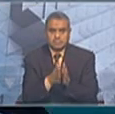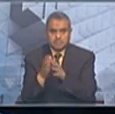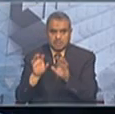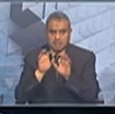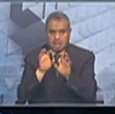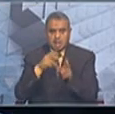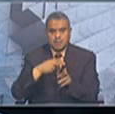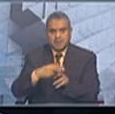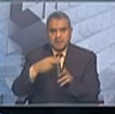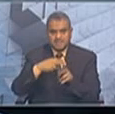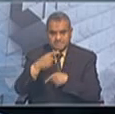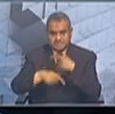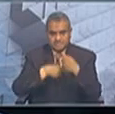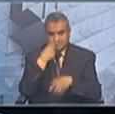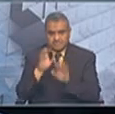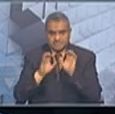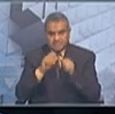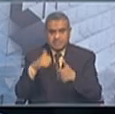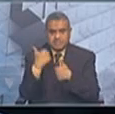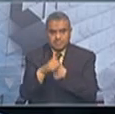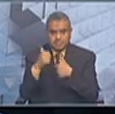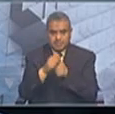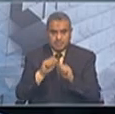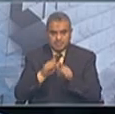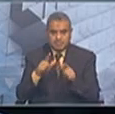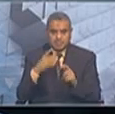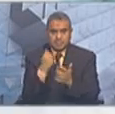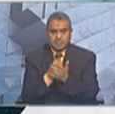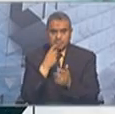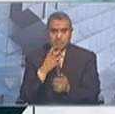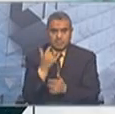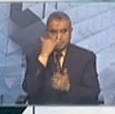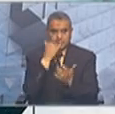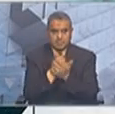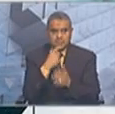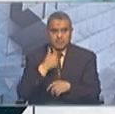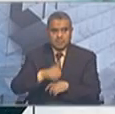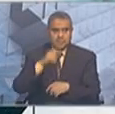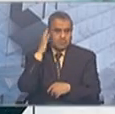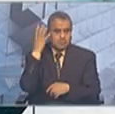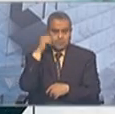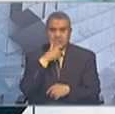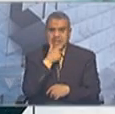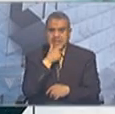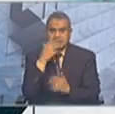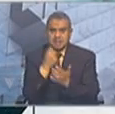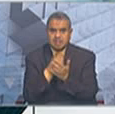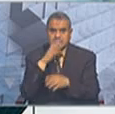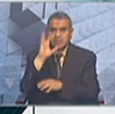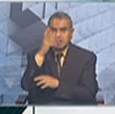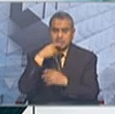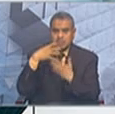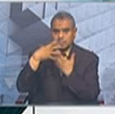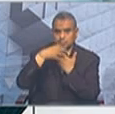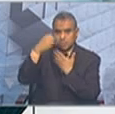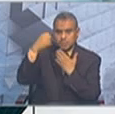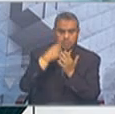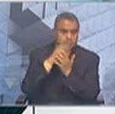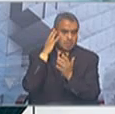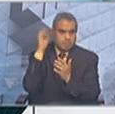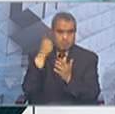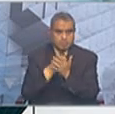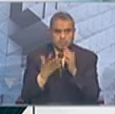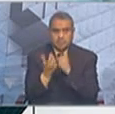نشرتنا مستمرة وفيها ولكن بعد الفاصل. لندن تستعين بأجهزة روبوت تعمل بالأشعة فوق البنفسجية لتعقيم